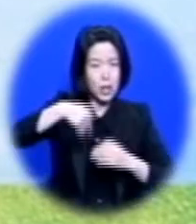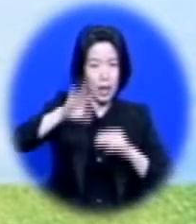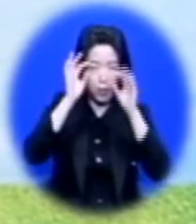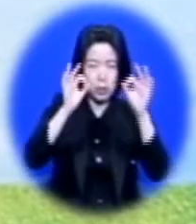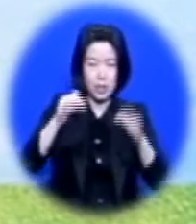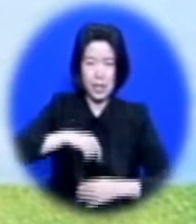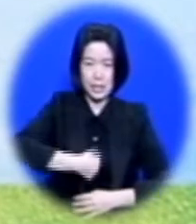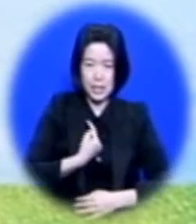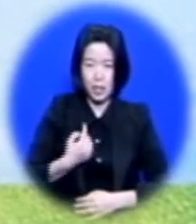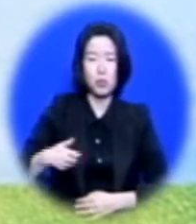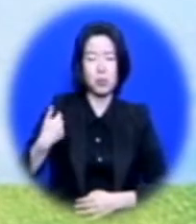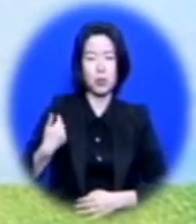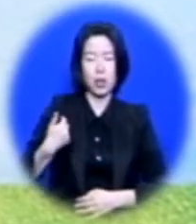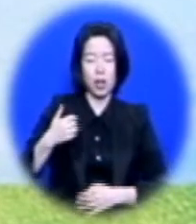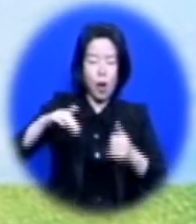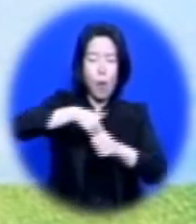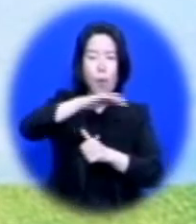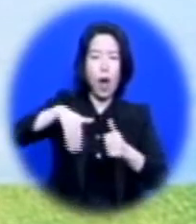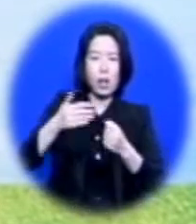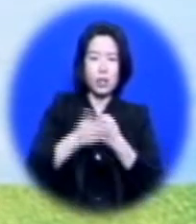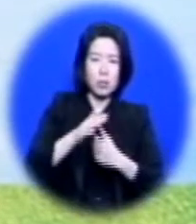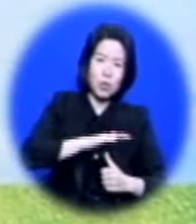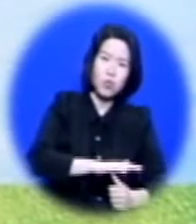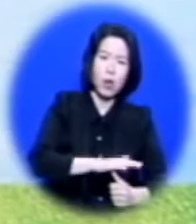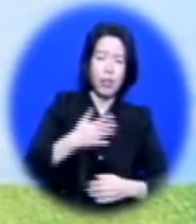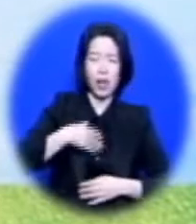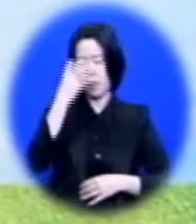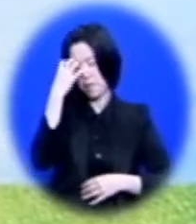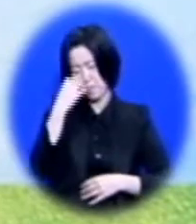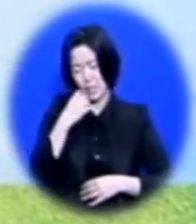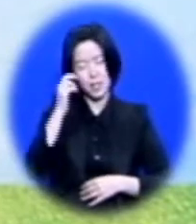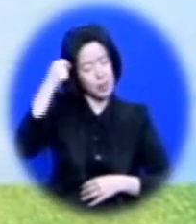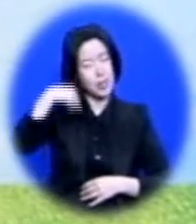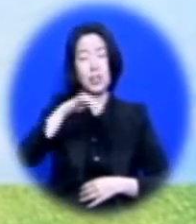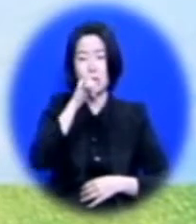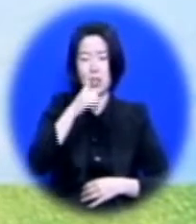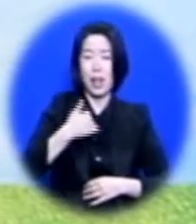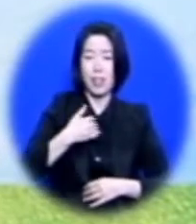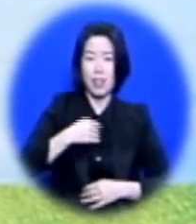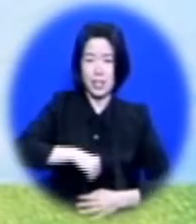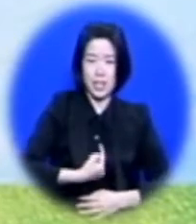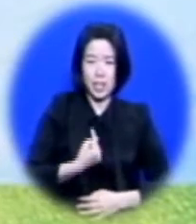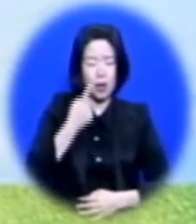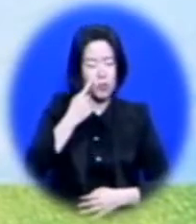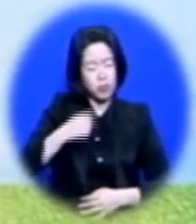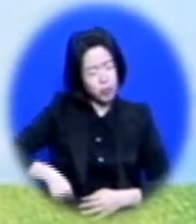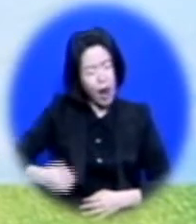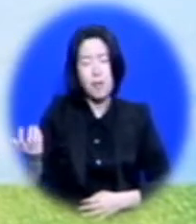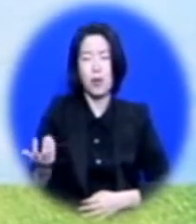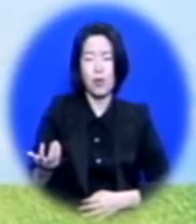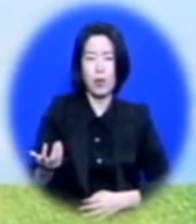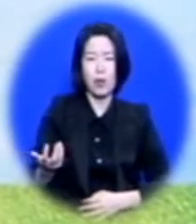환경에 눌리는 거예요 자기가 너무 비참해 보이는걸 자기야 너무 불쌍해 보이는 거예요